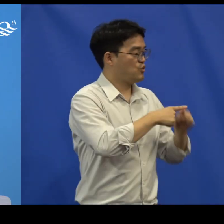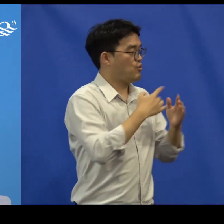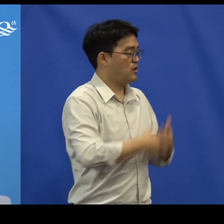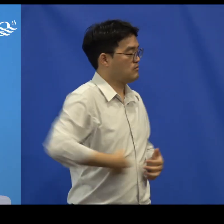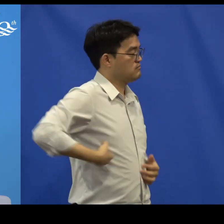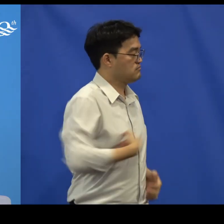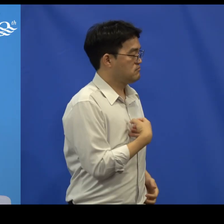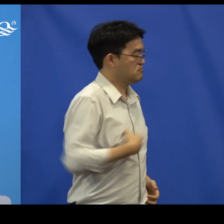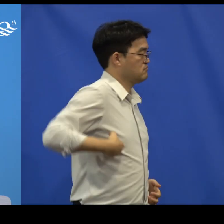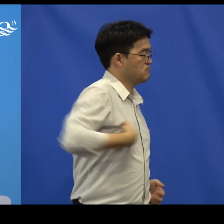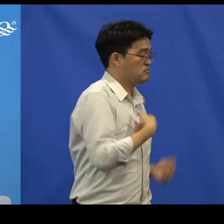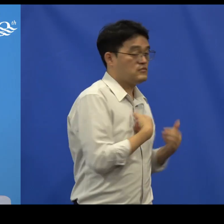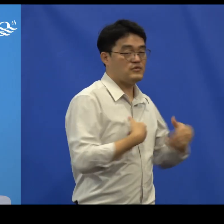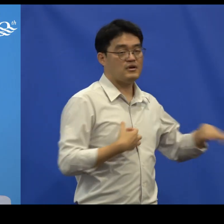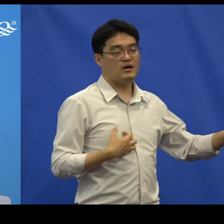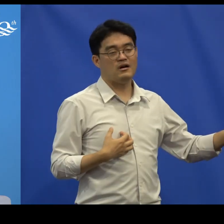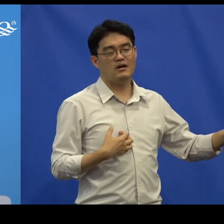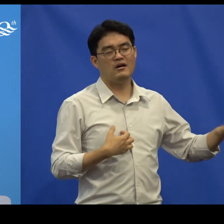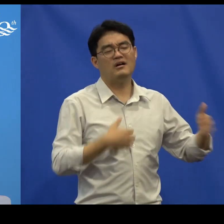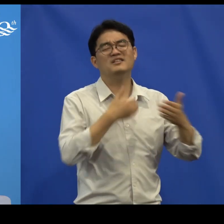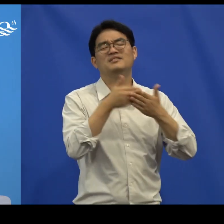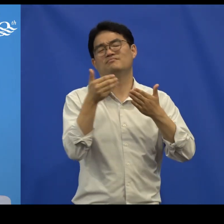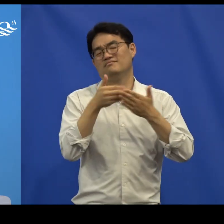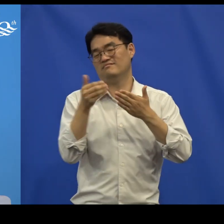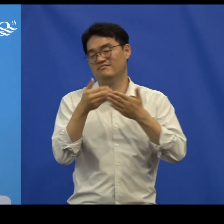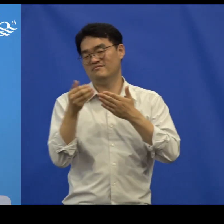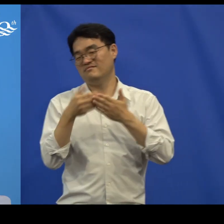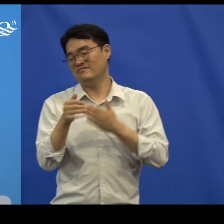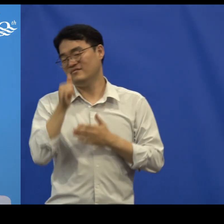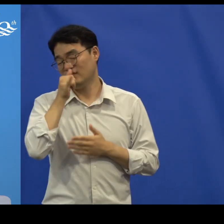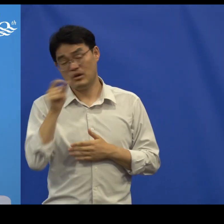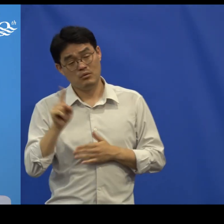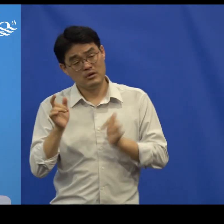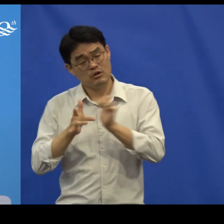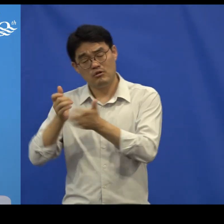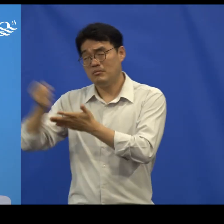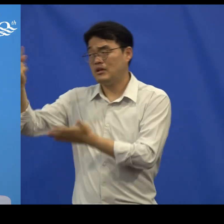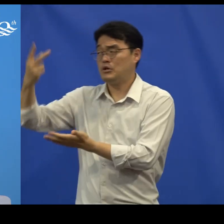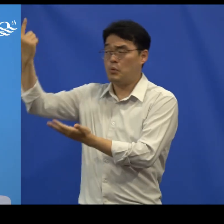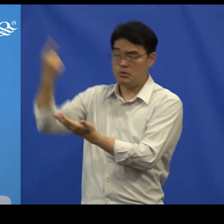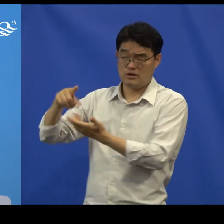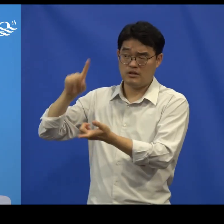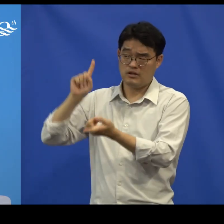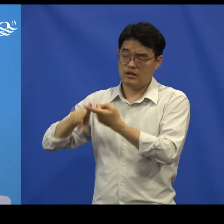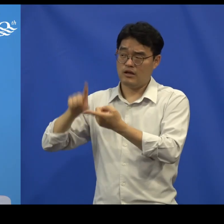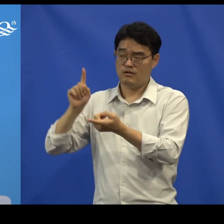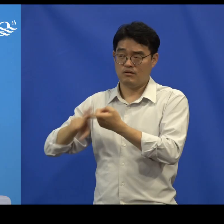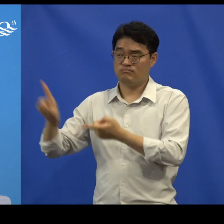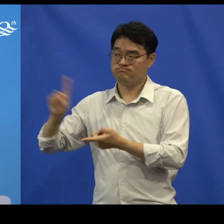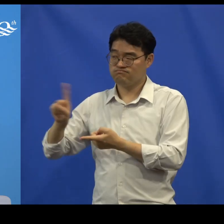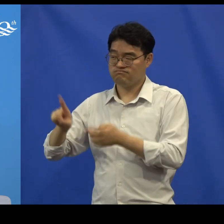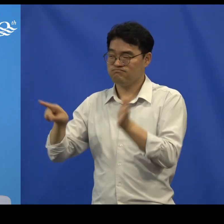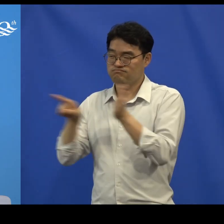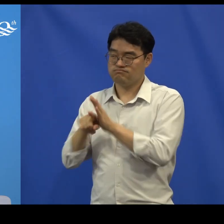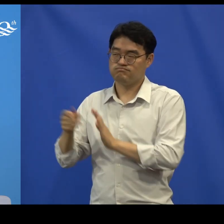상관없이 있는 그런 모습을 굉장히 이제 풍자적으로 그림을 그린